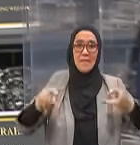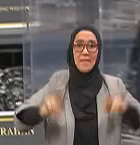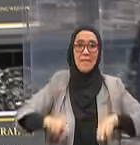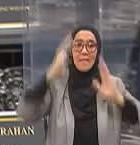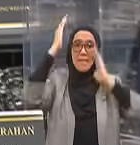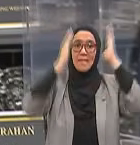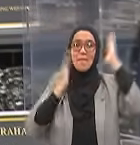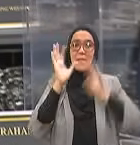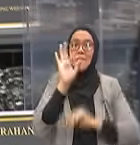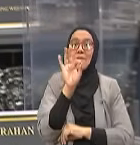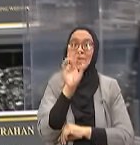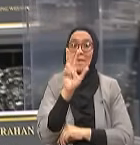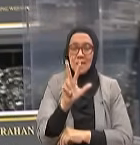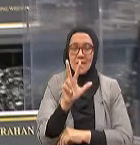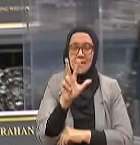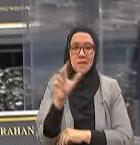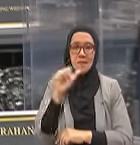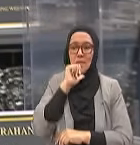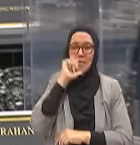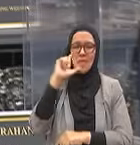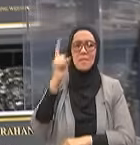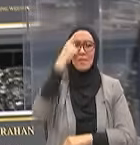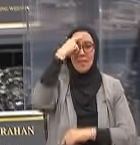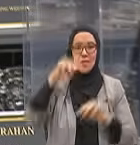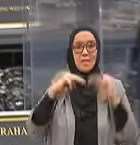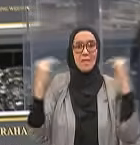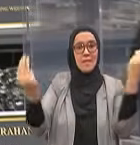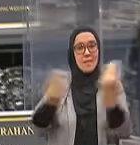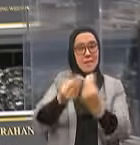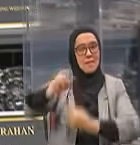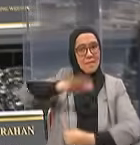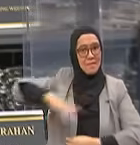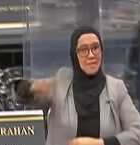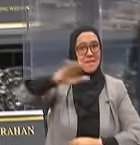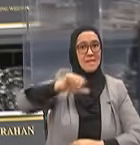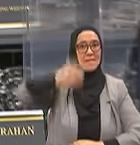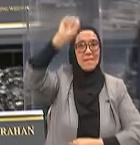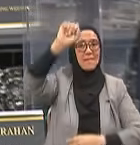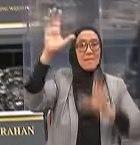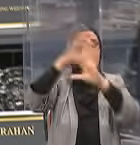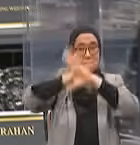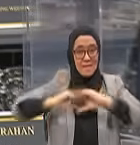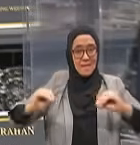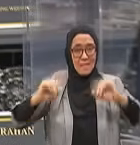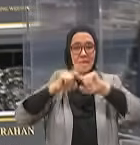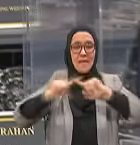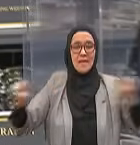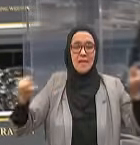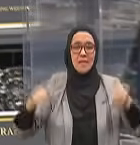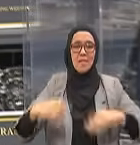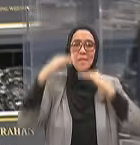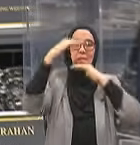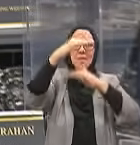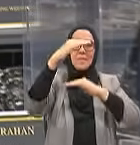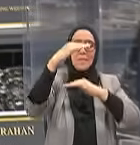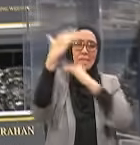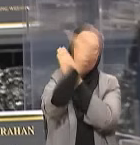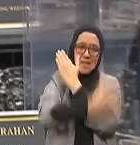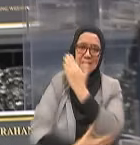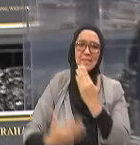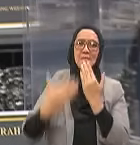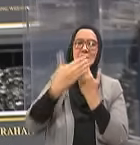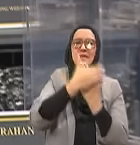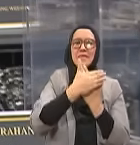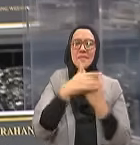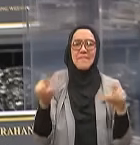saja untuk masyarakat desa di Serawak dan Sabah malah diperingkat persekutuan Maksudnya di Semenanjung